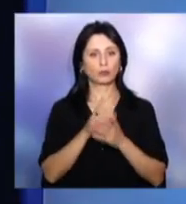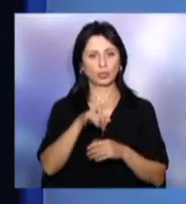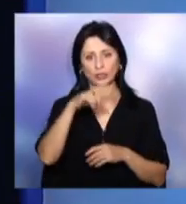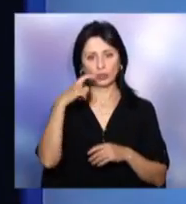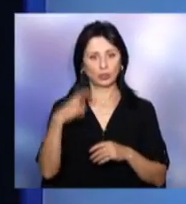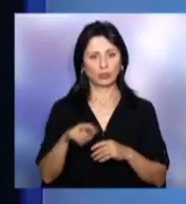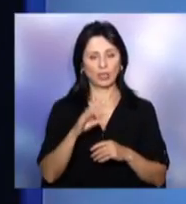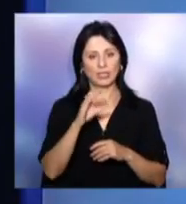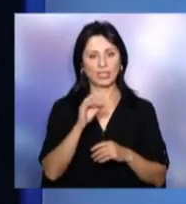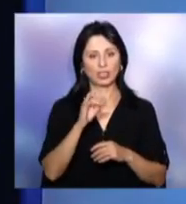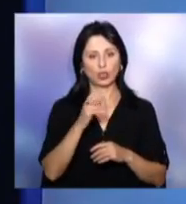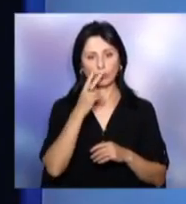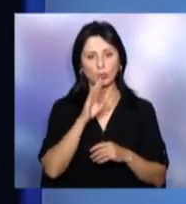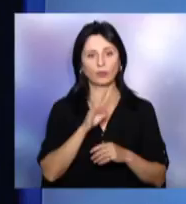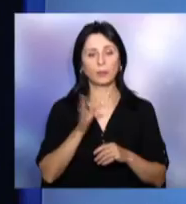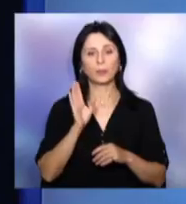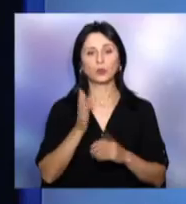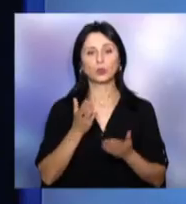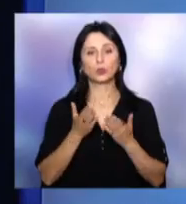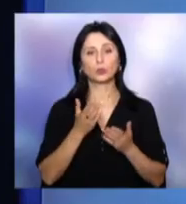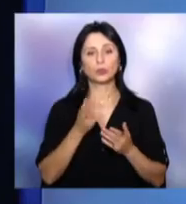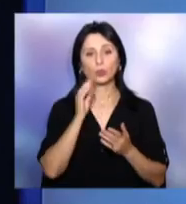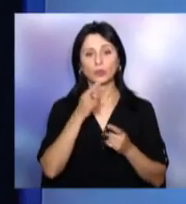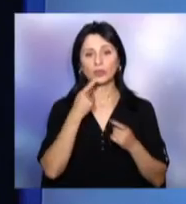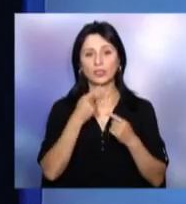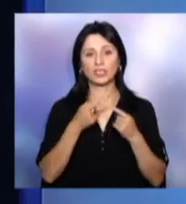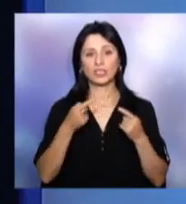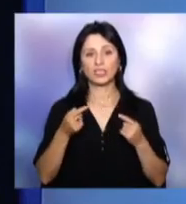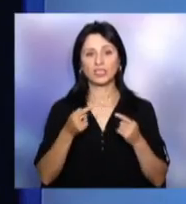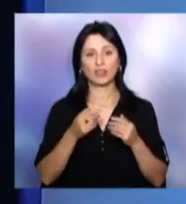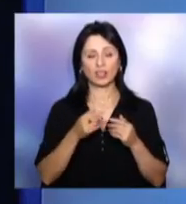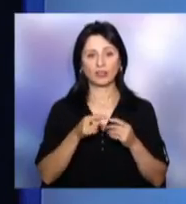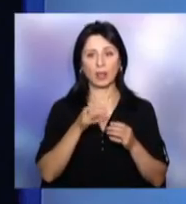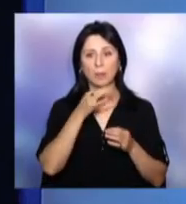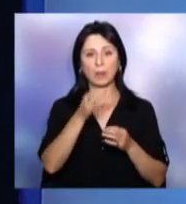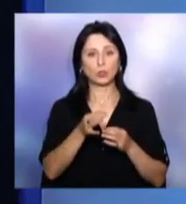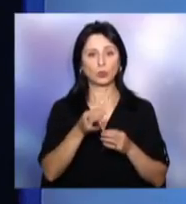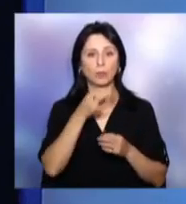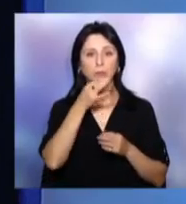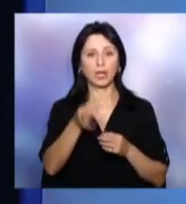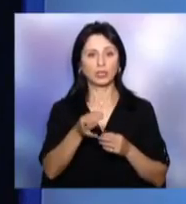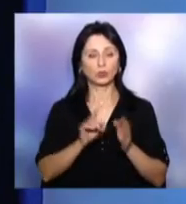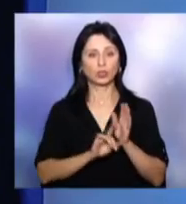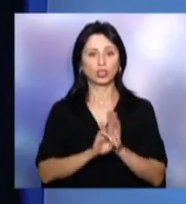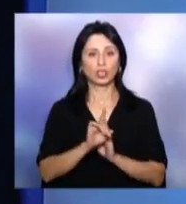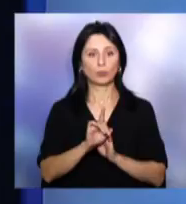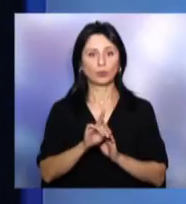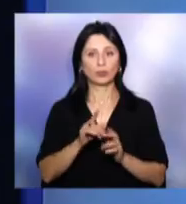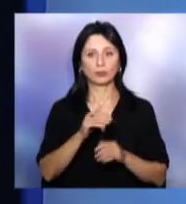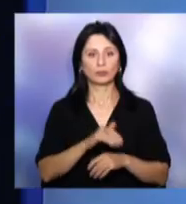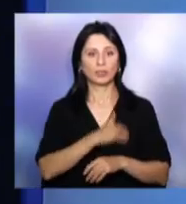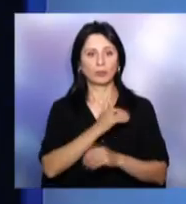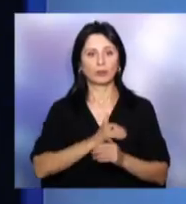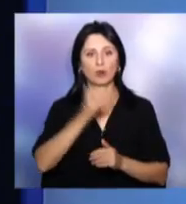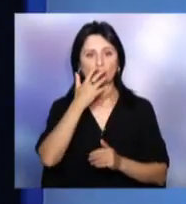ხოლმე სეზონის მიუხედავად, თუმცა როდესაც ჩვენ საუბრობთ სხვადასხვა სისტემის პასუხზე შექმნილ